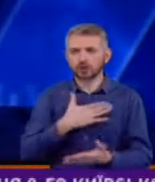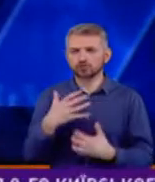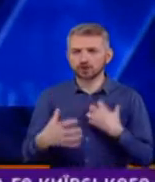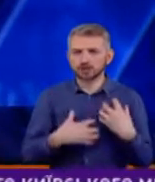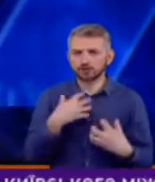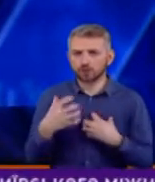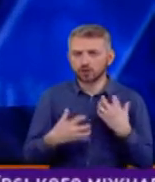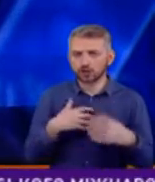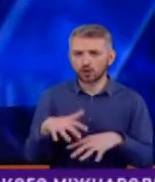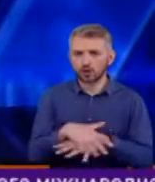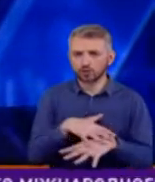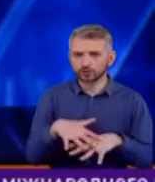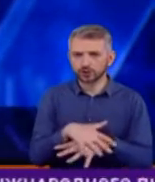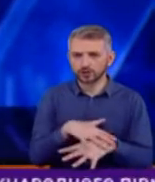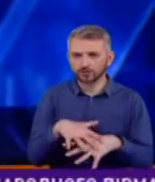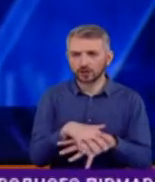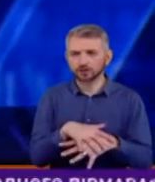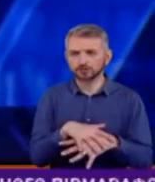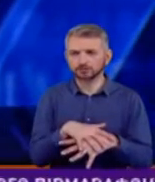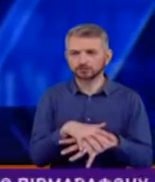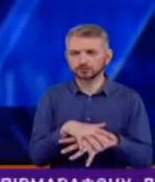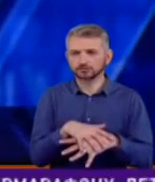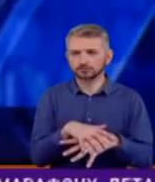тревожное общество аккумулирует